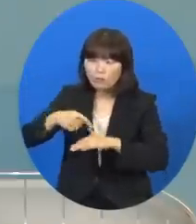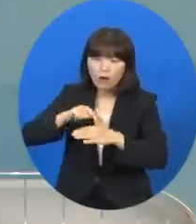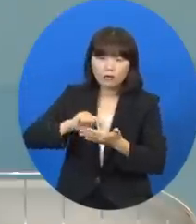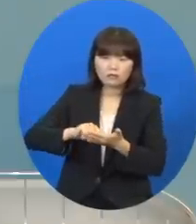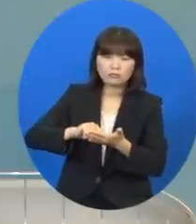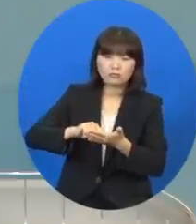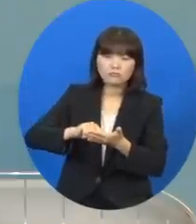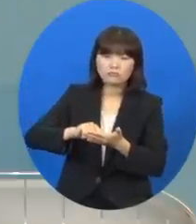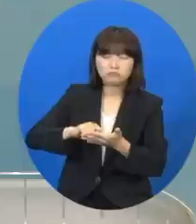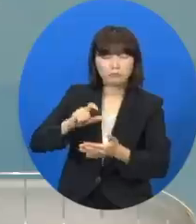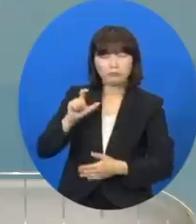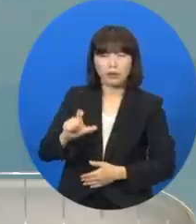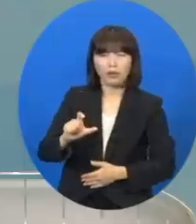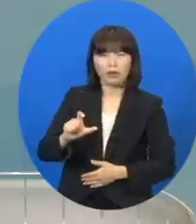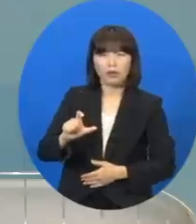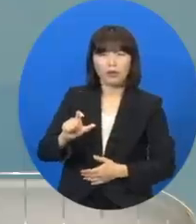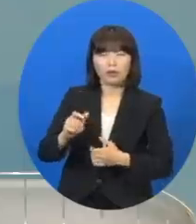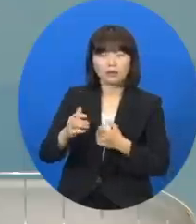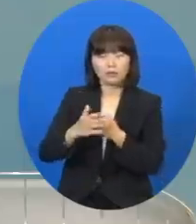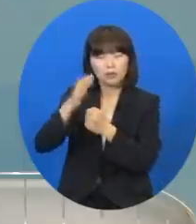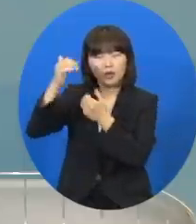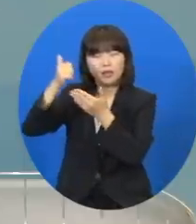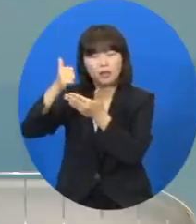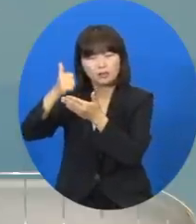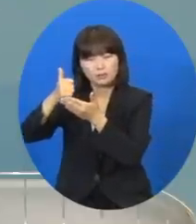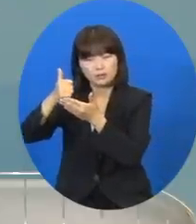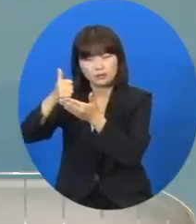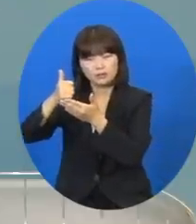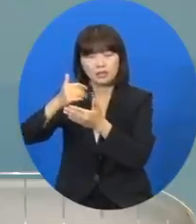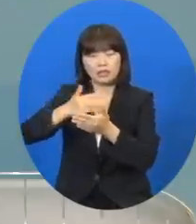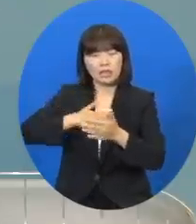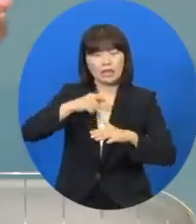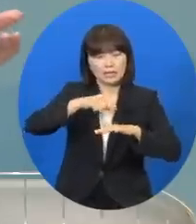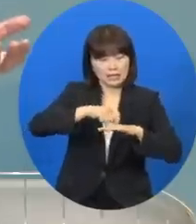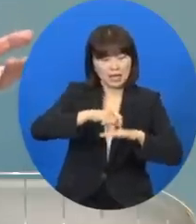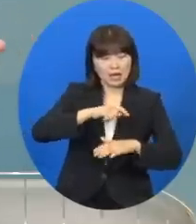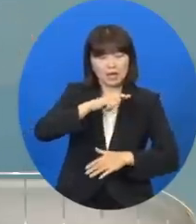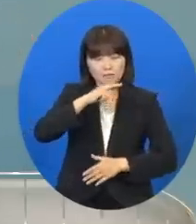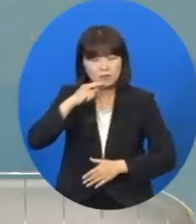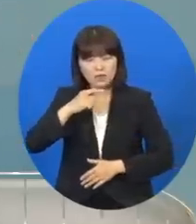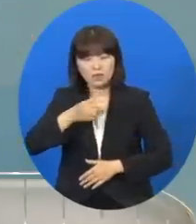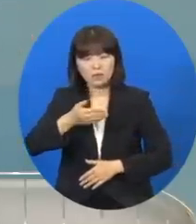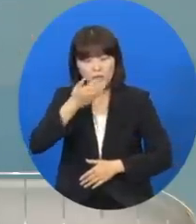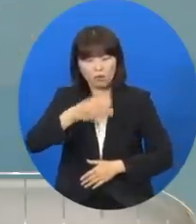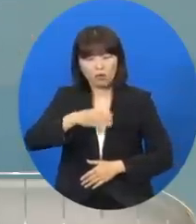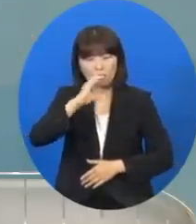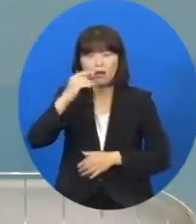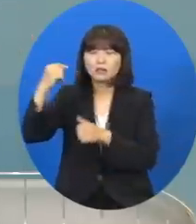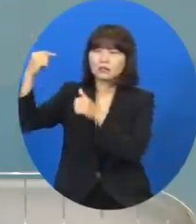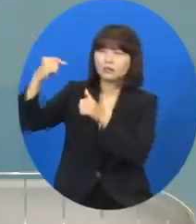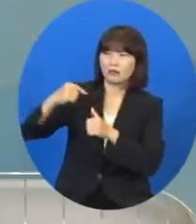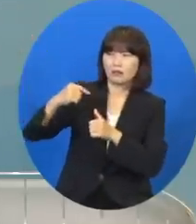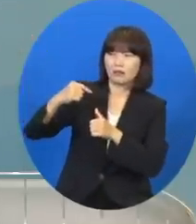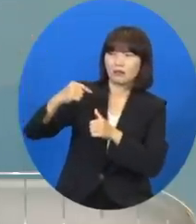내 살을 먹어라. 내 피를 마시라. 여러분, 이보다 더 어떻게 하세요,